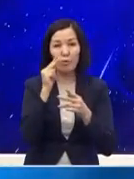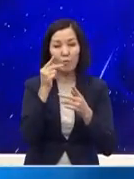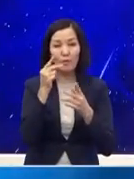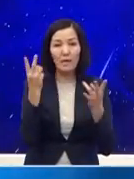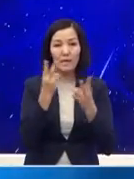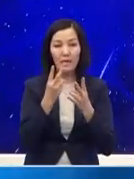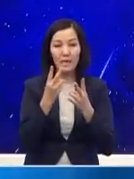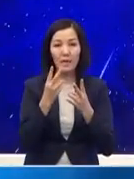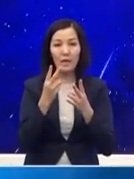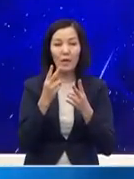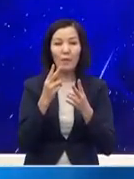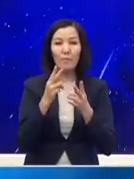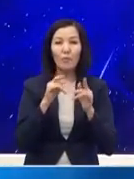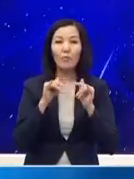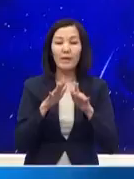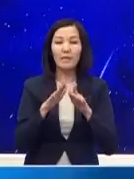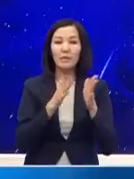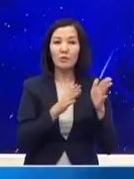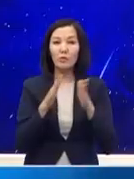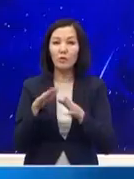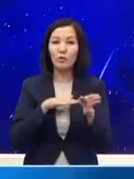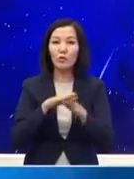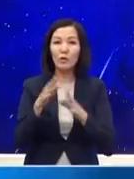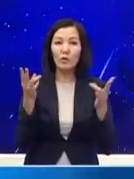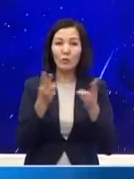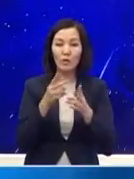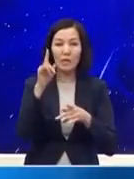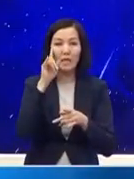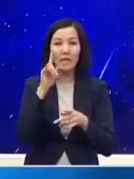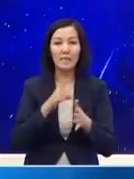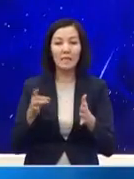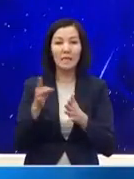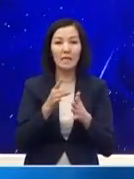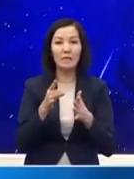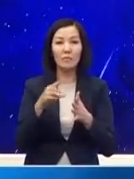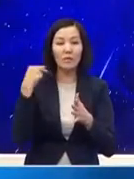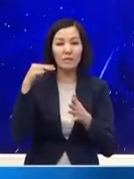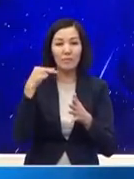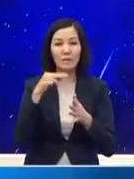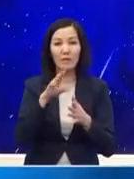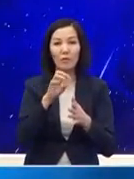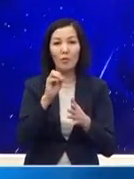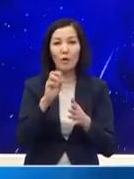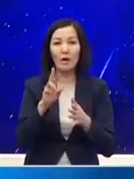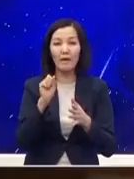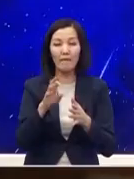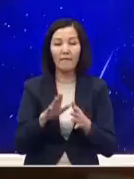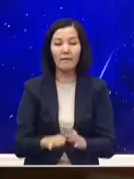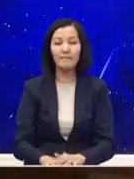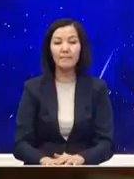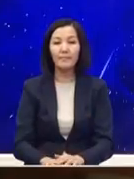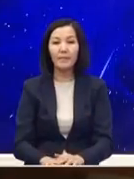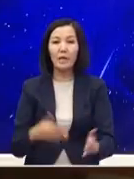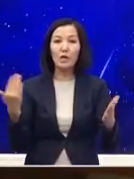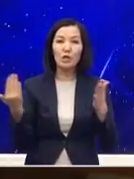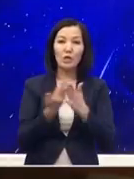үрдіс жоспарлы түрде біртіндеп іске асырылуы қажет. Қазақстан Республикасының президенті Қасым-Жомарт Тоқаев.